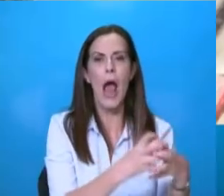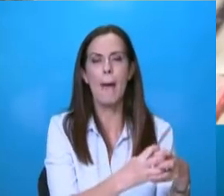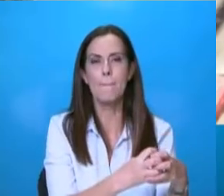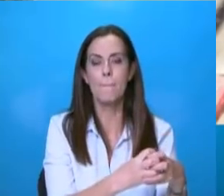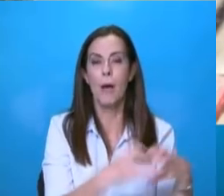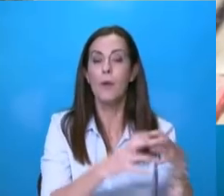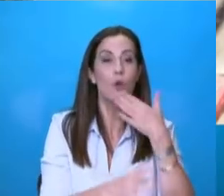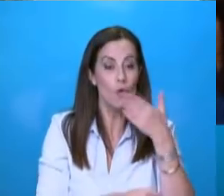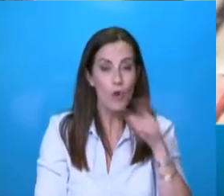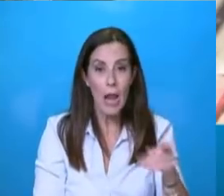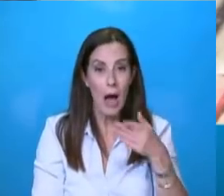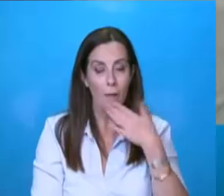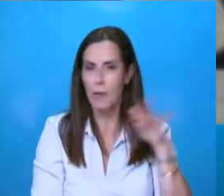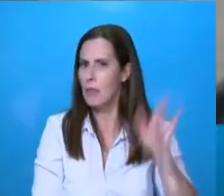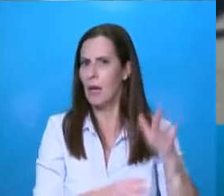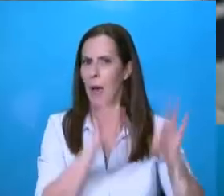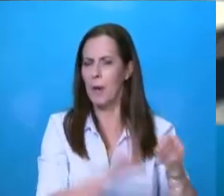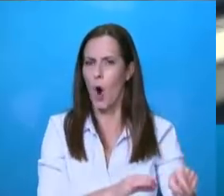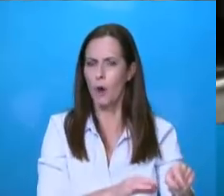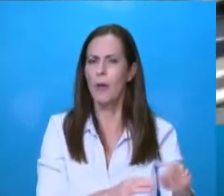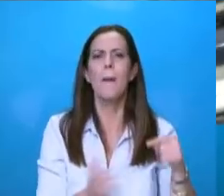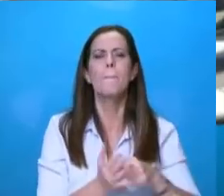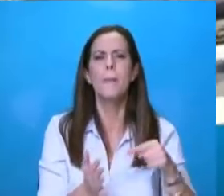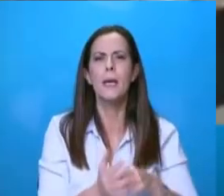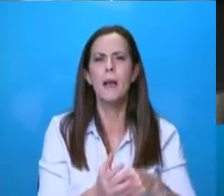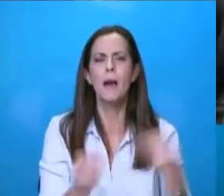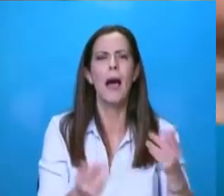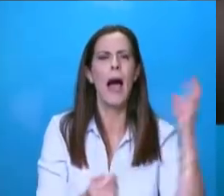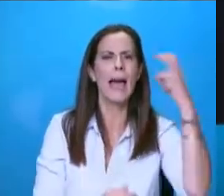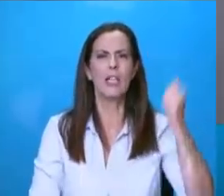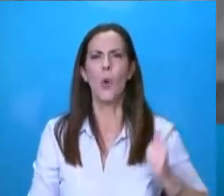הפלג הירושלמי מחרים את הבחירות, בעיקר בגלל עניין הגיוס.